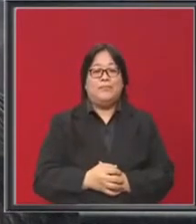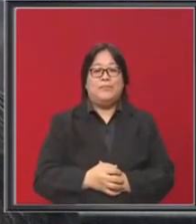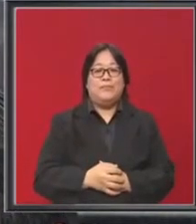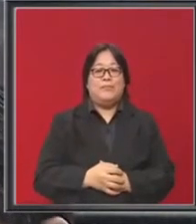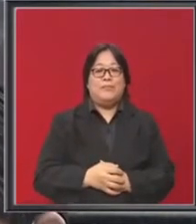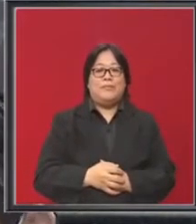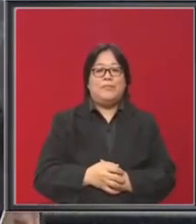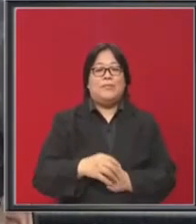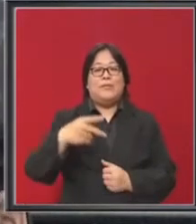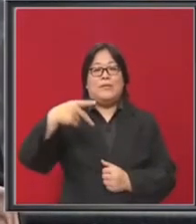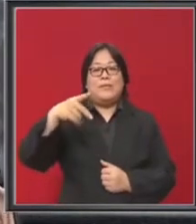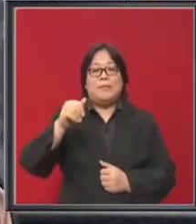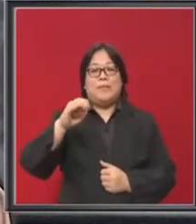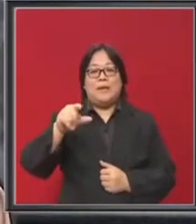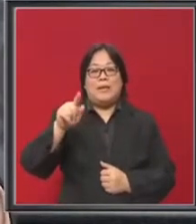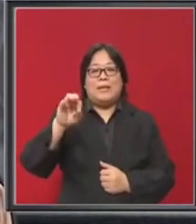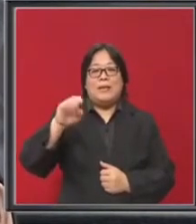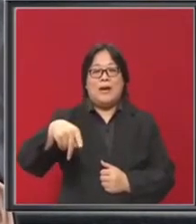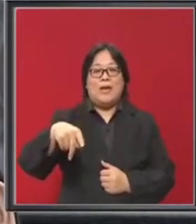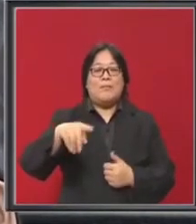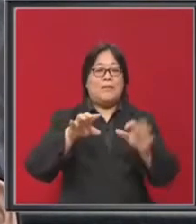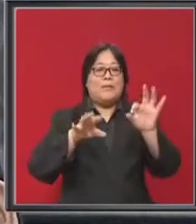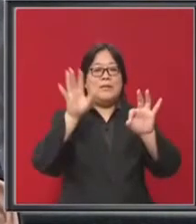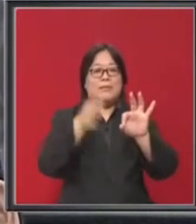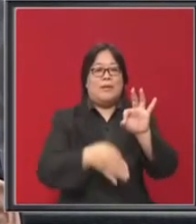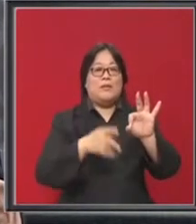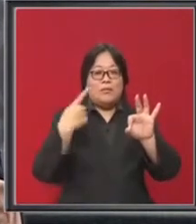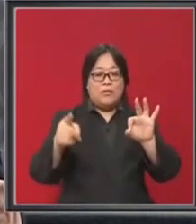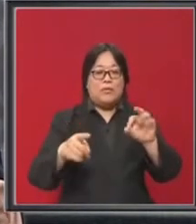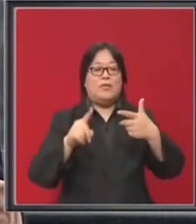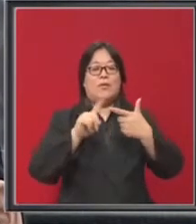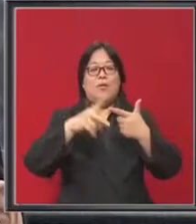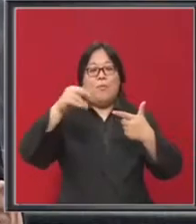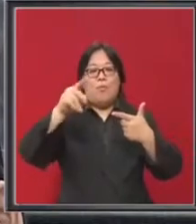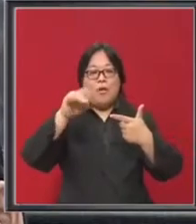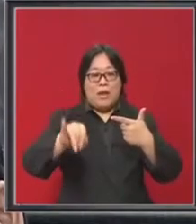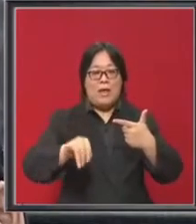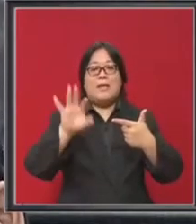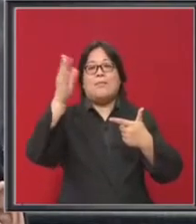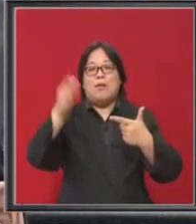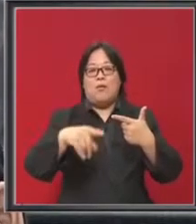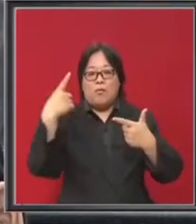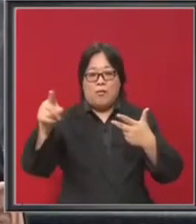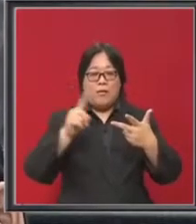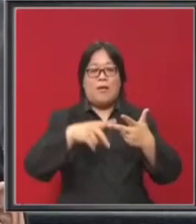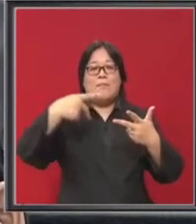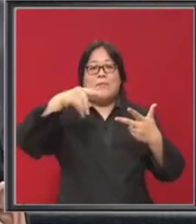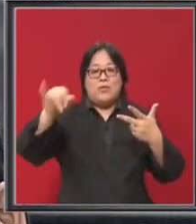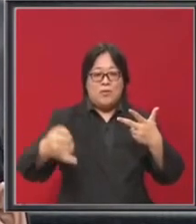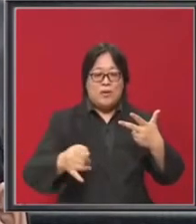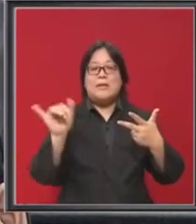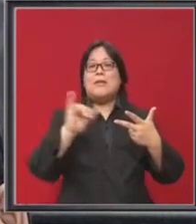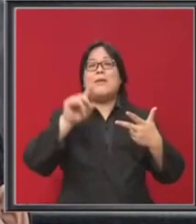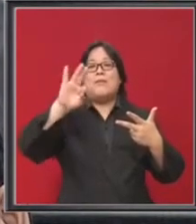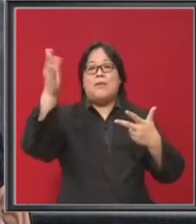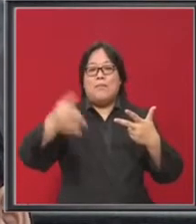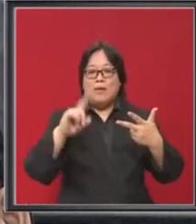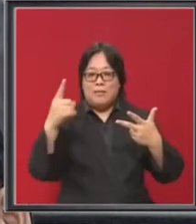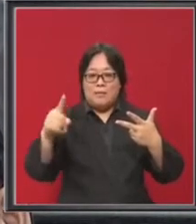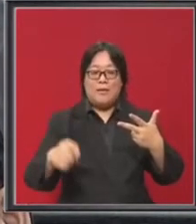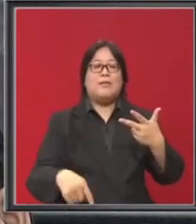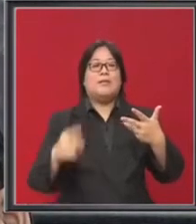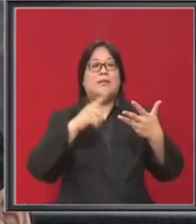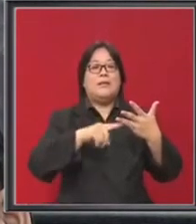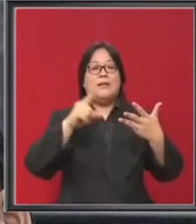yang bom apa dan terapi yang dijadwalkan pada 9 November yang populer pada 9 November yang wow kita dinjaya juga pada 9